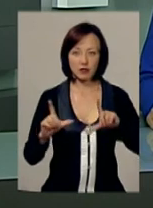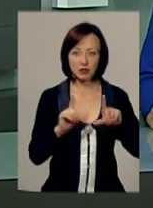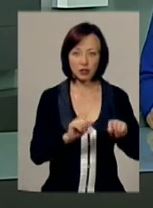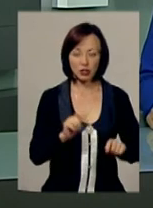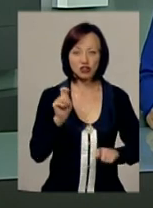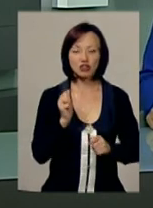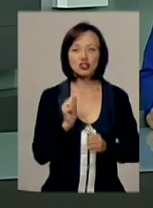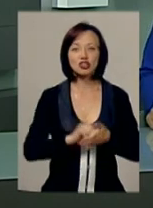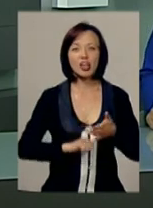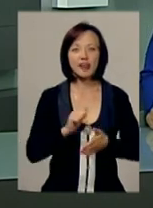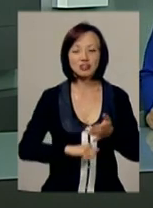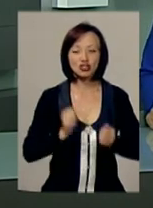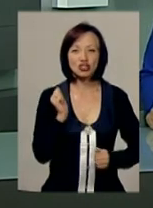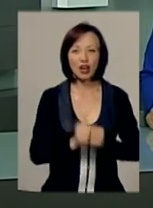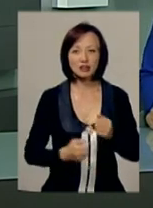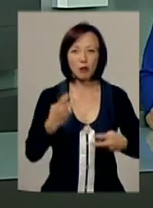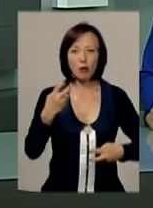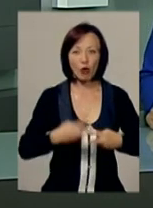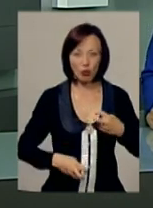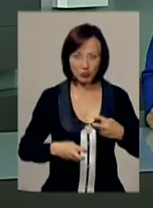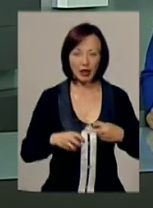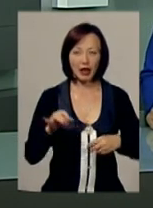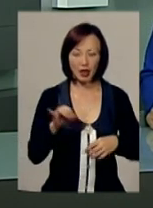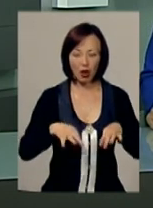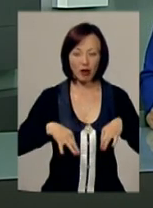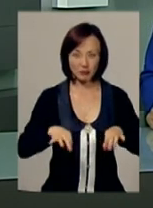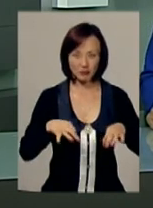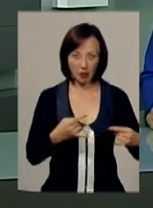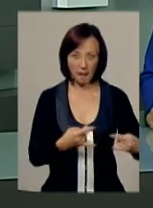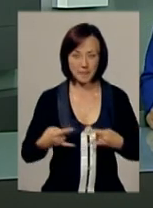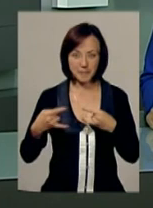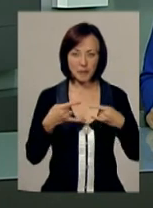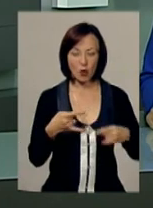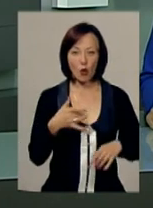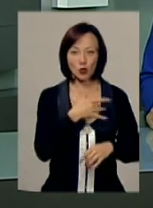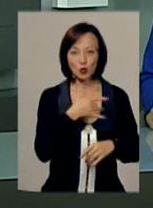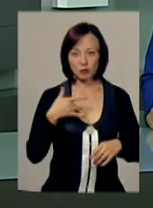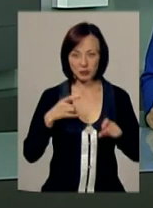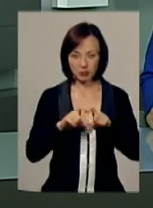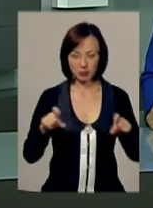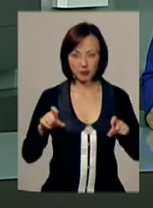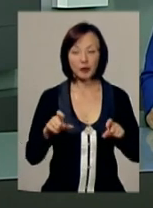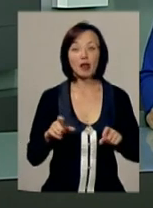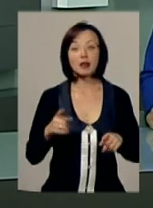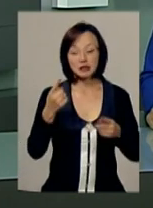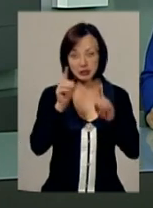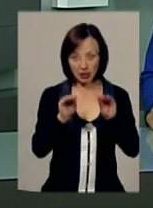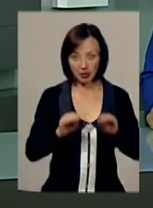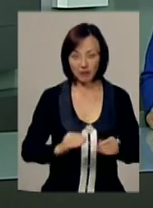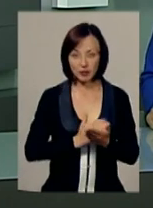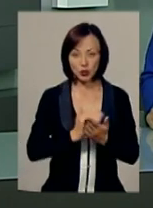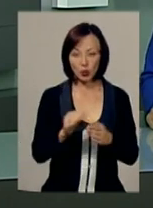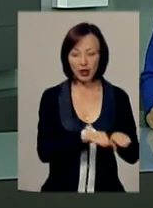часті поломки і пересувний апарат обласного тубдиспансеру. Між тим, за інформацією обласного департаменту охорони здоров'я, високий